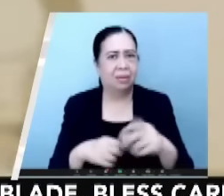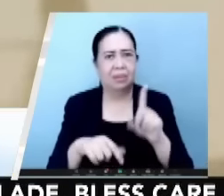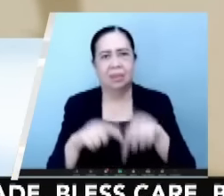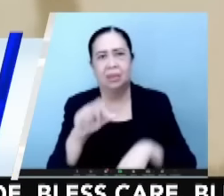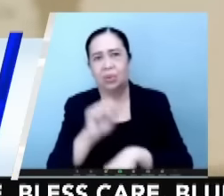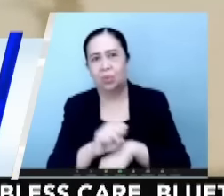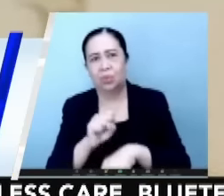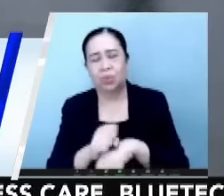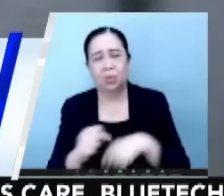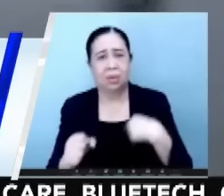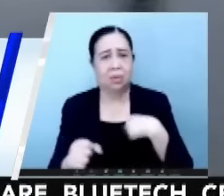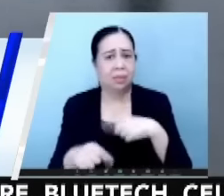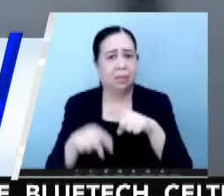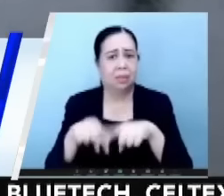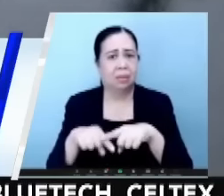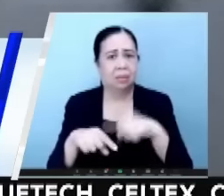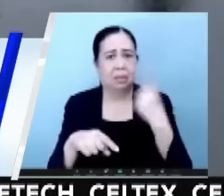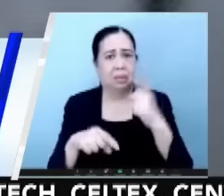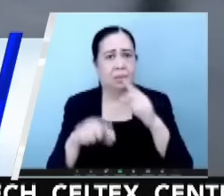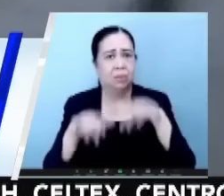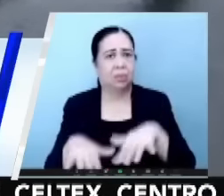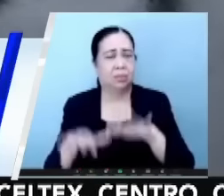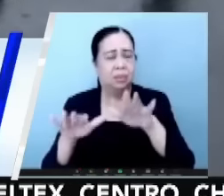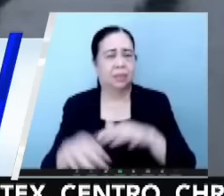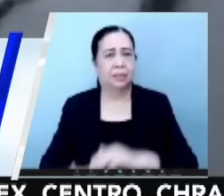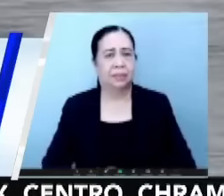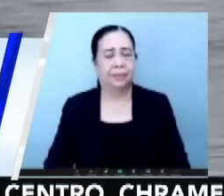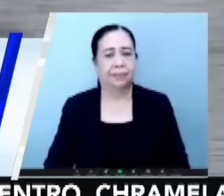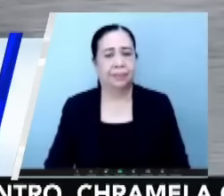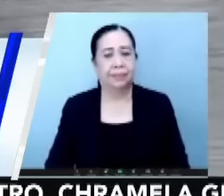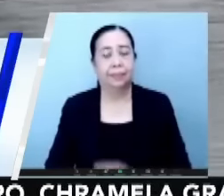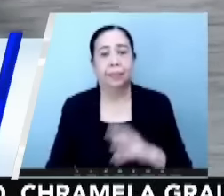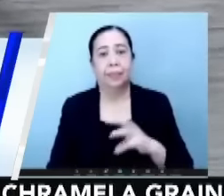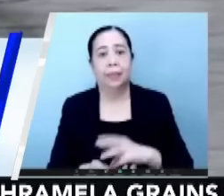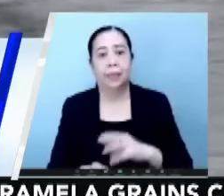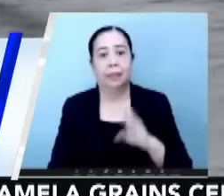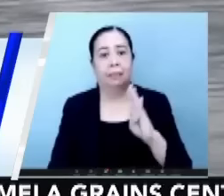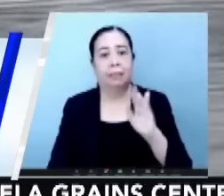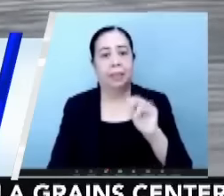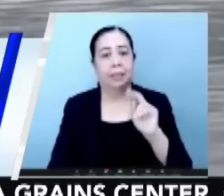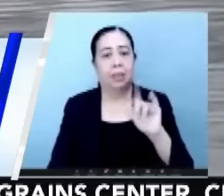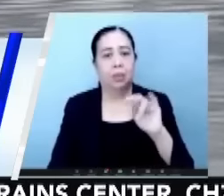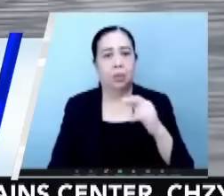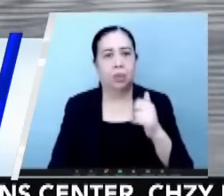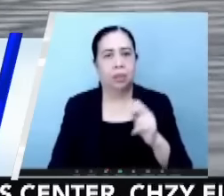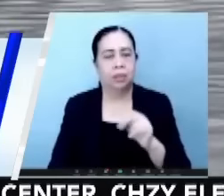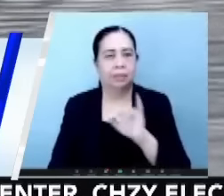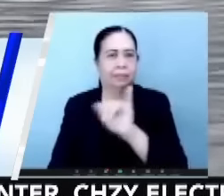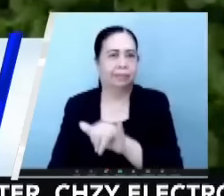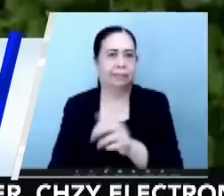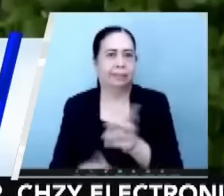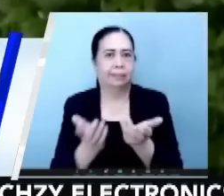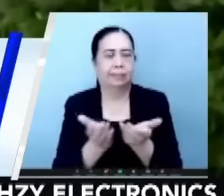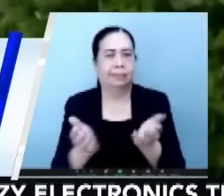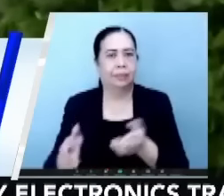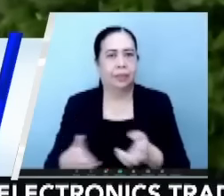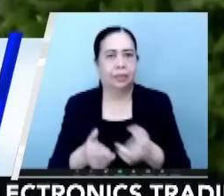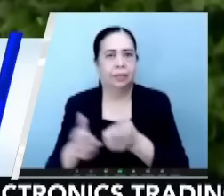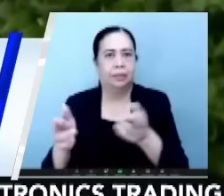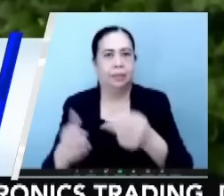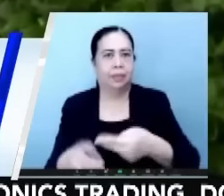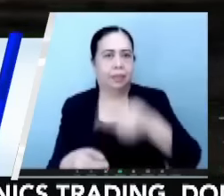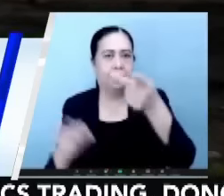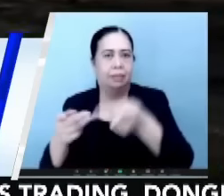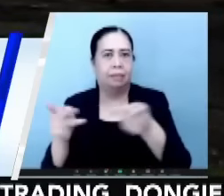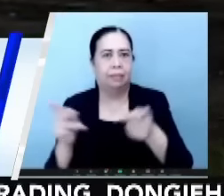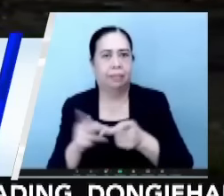sa dagat. Sa bayan ng Dinalungan, idinaong muna ng mga mangingisda sa ilog at matataas na lugar ang kanilang